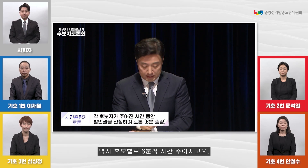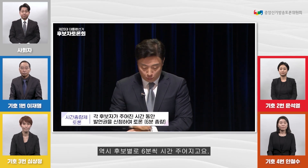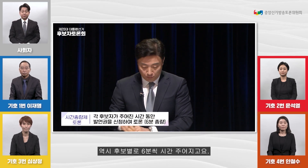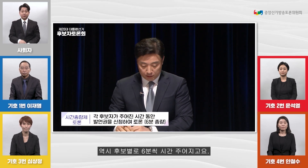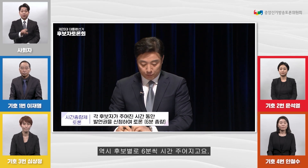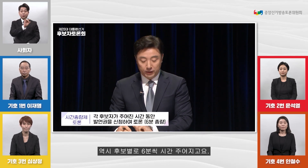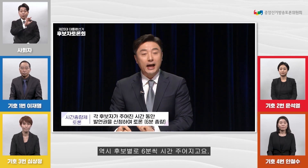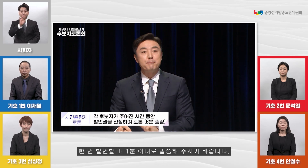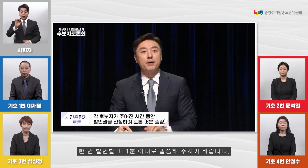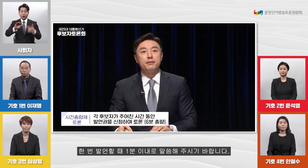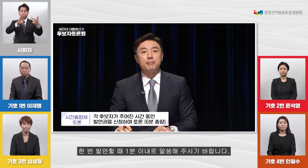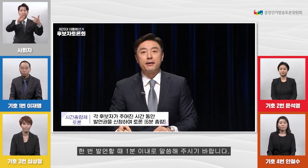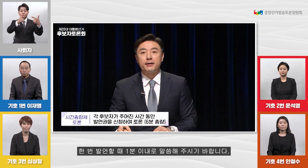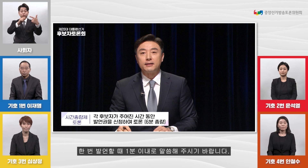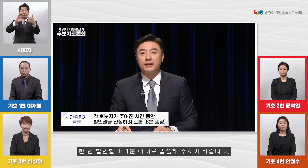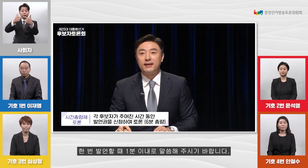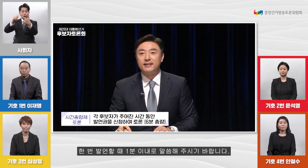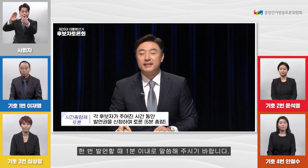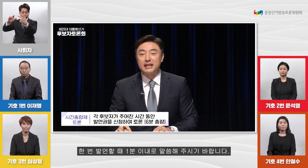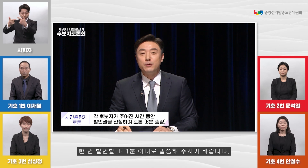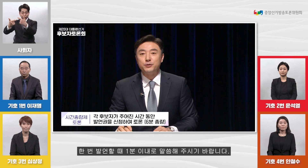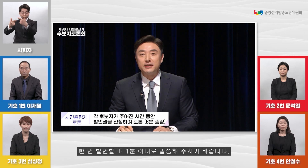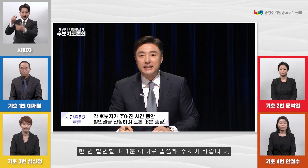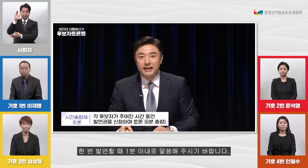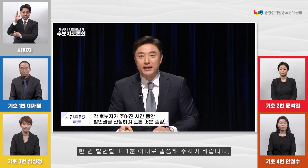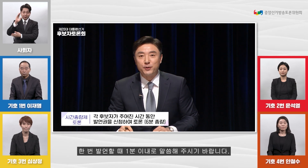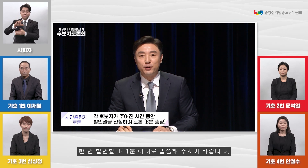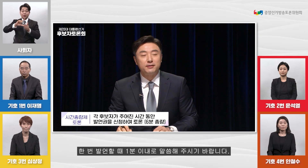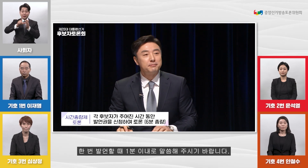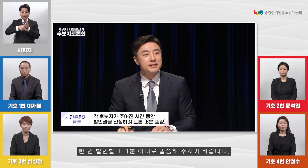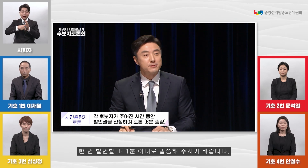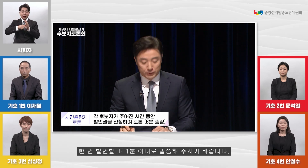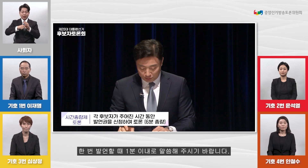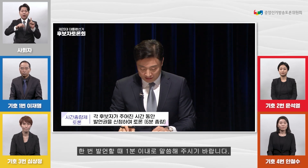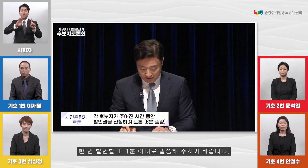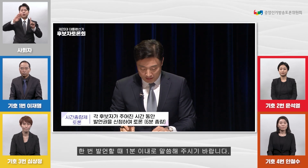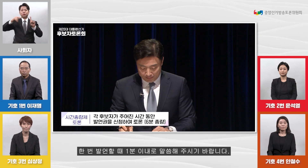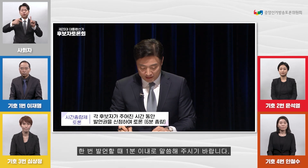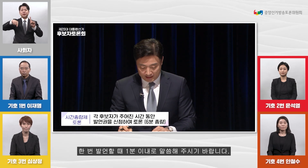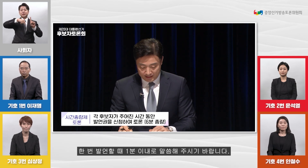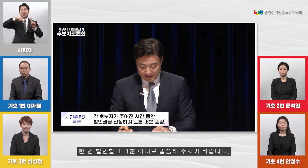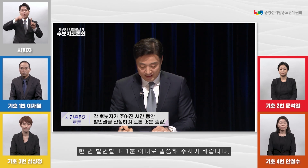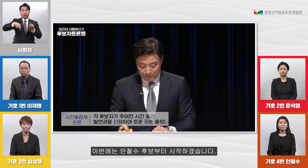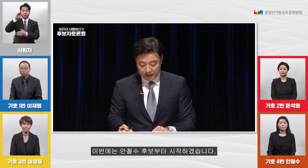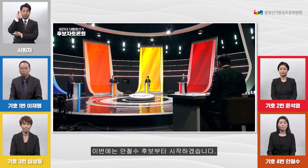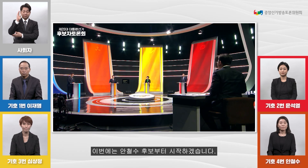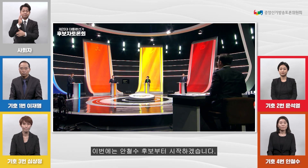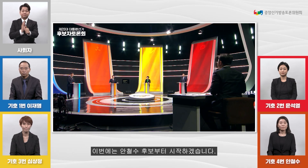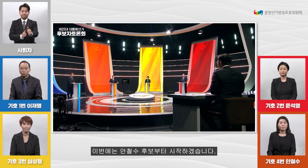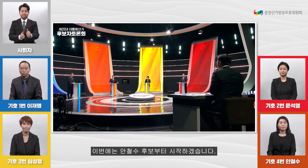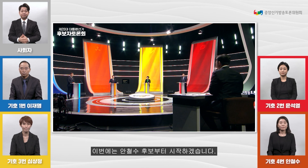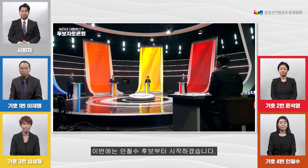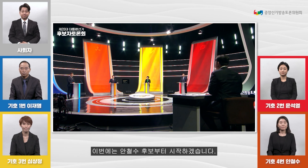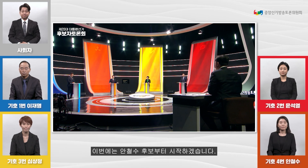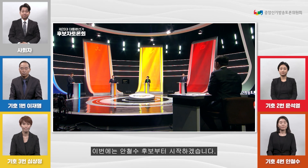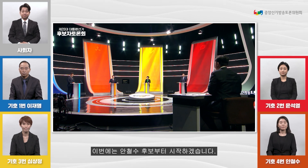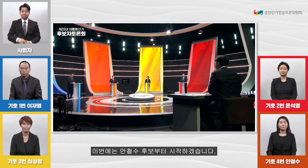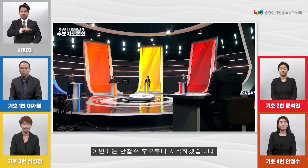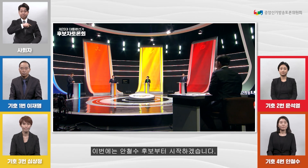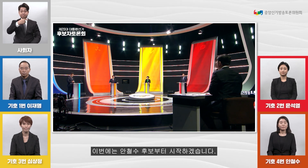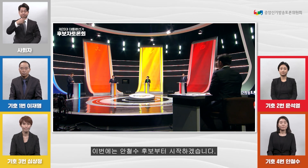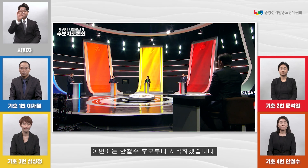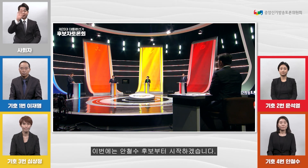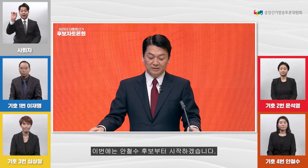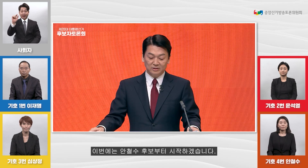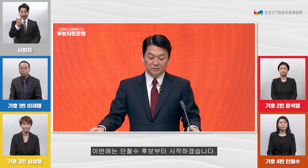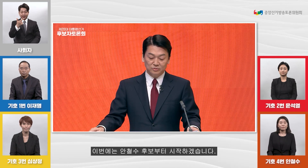6분씩 시간 주어지고요. 한 번 발언할 때 1분 이내로 말씀해 주시기 바랍니다. 이번에는 안철수 후보부터